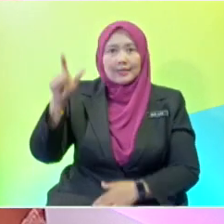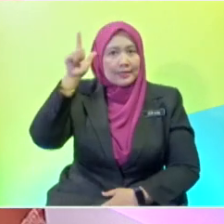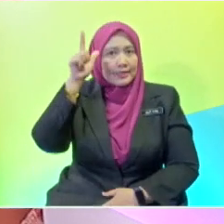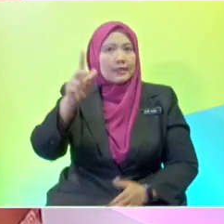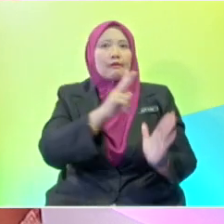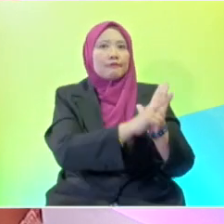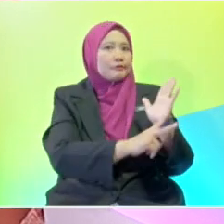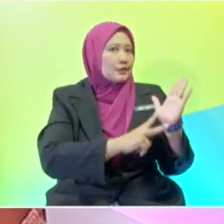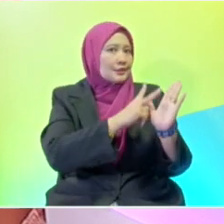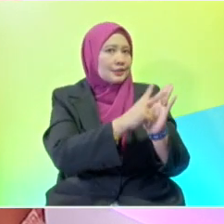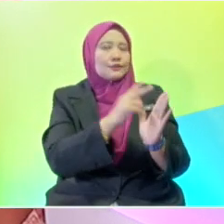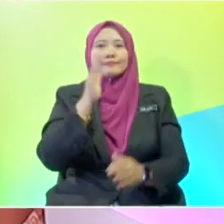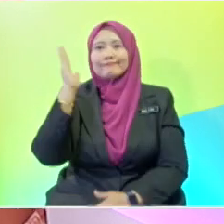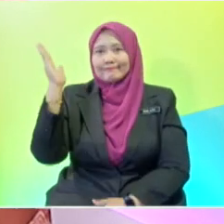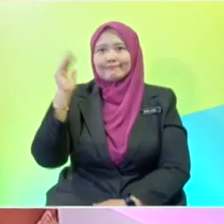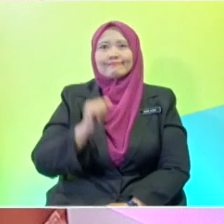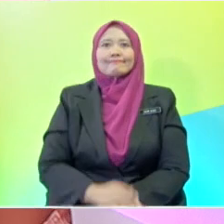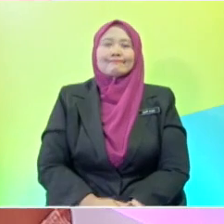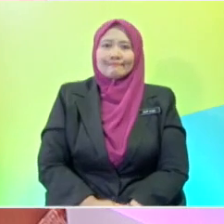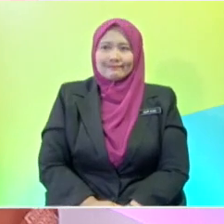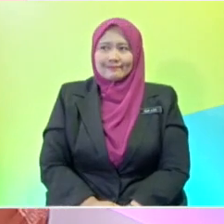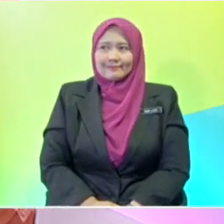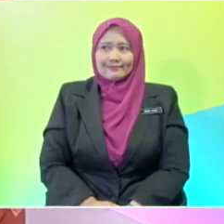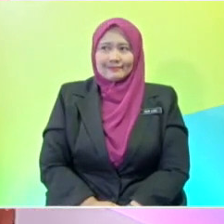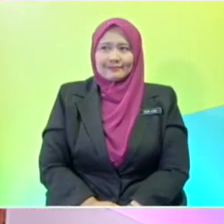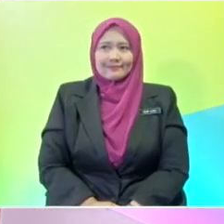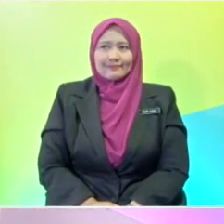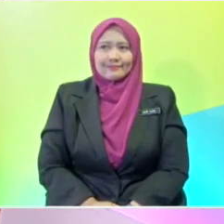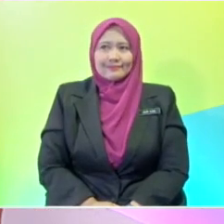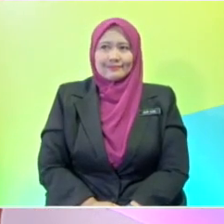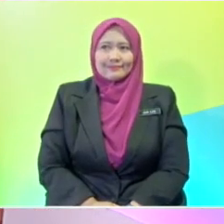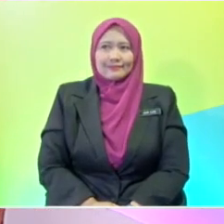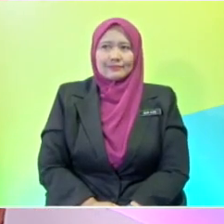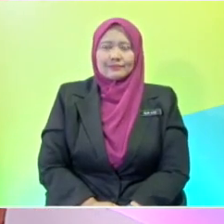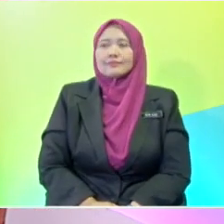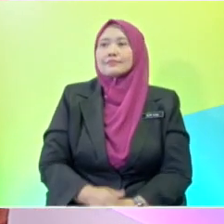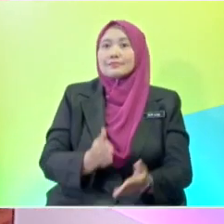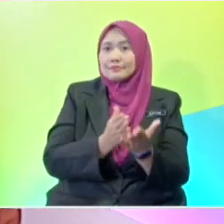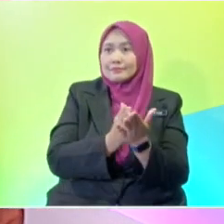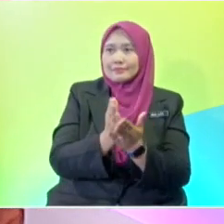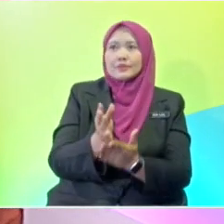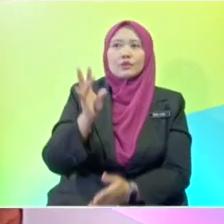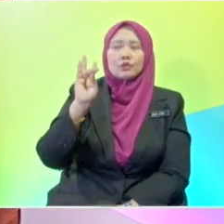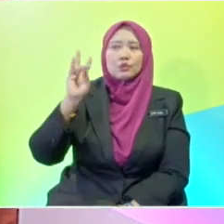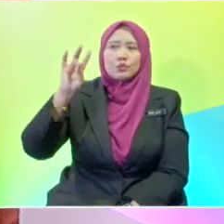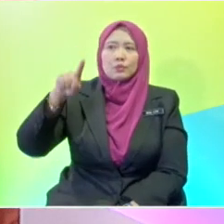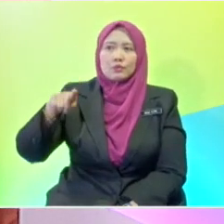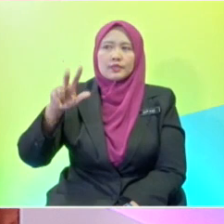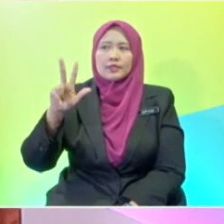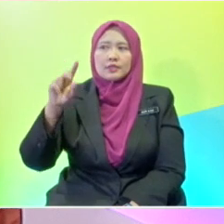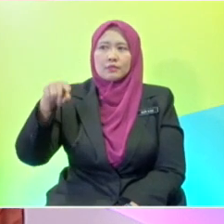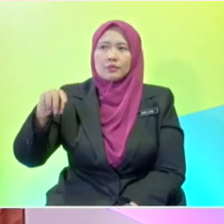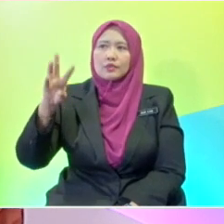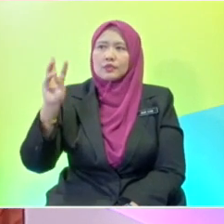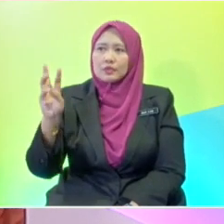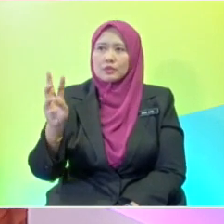dihasilkan oke seterusnya untuk 7 bulan 36 bencana ide dalam menghasilkan bahan yang